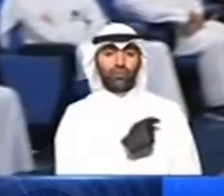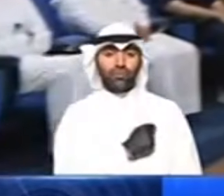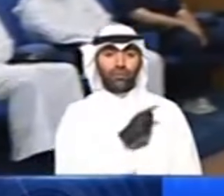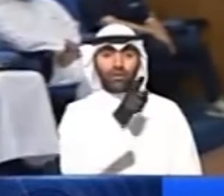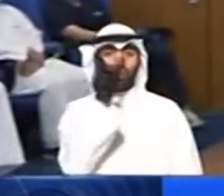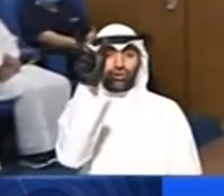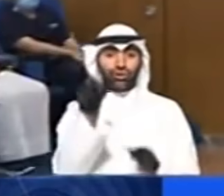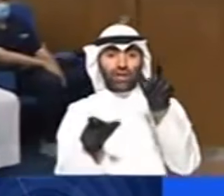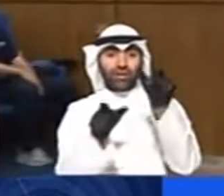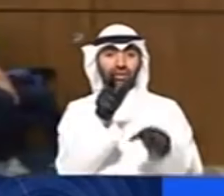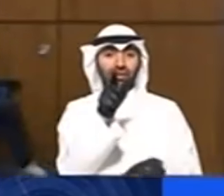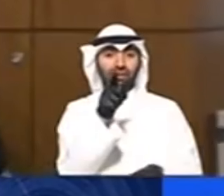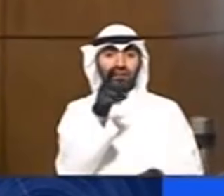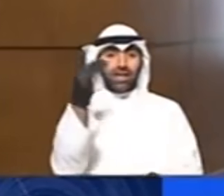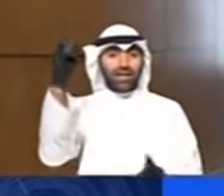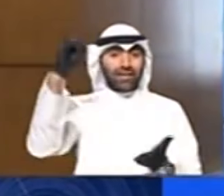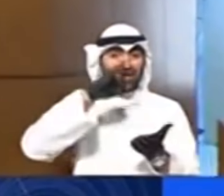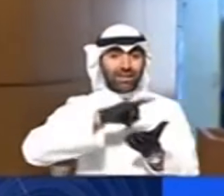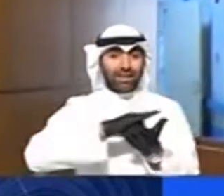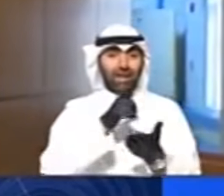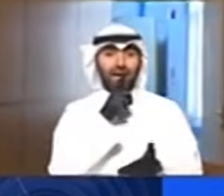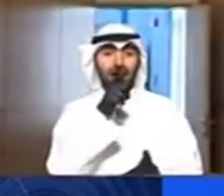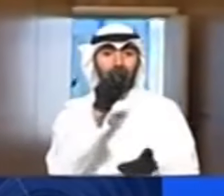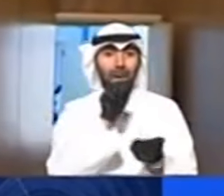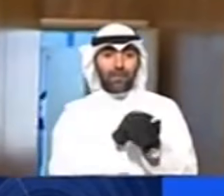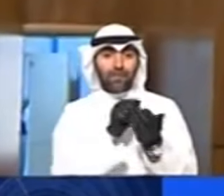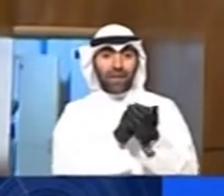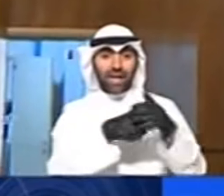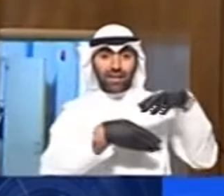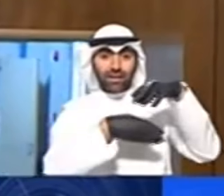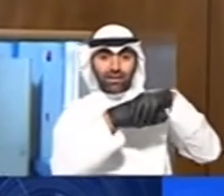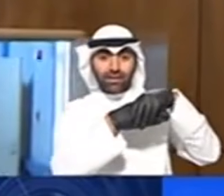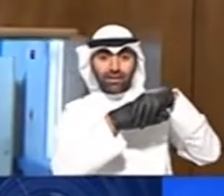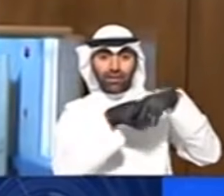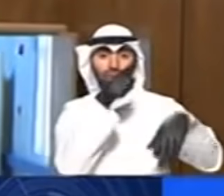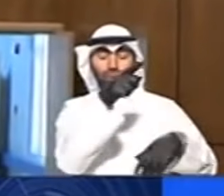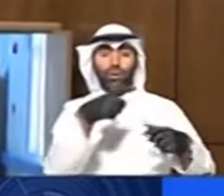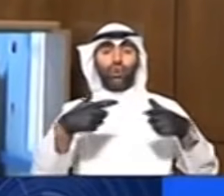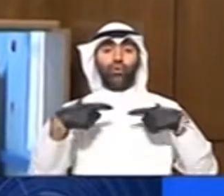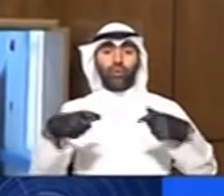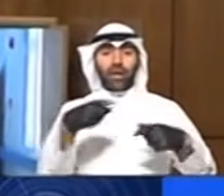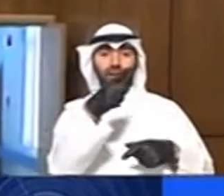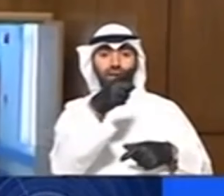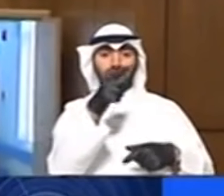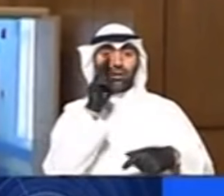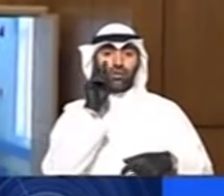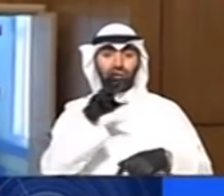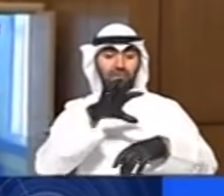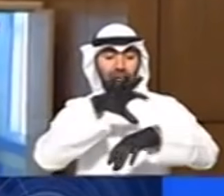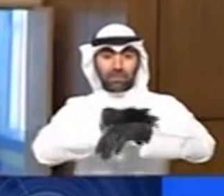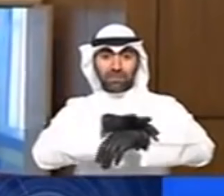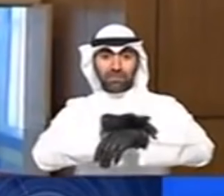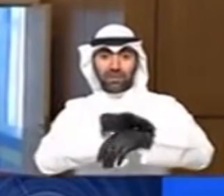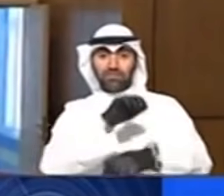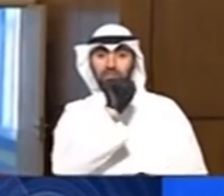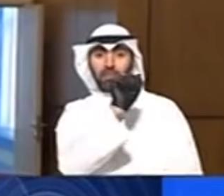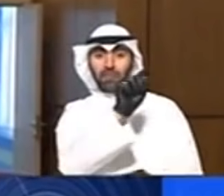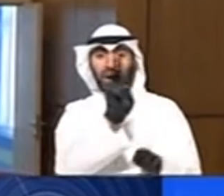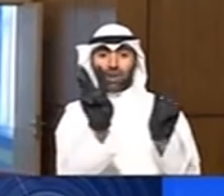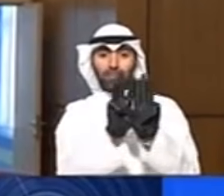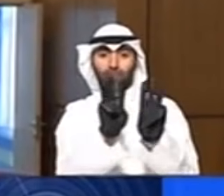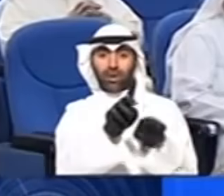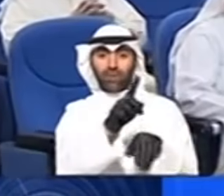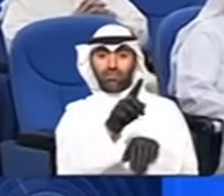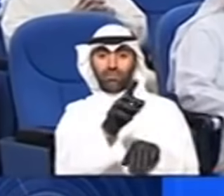المنزلي ومتابعة حالتهم الصحية ومواقعهم والأشخاص المخالطين لهم. وأوضح المسؤولون خلال